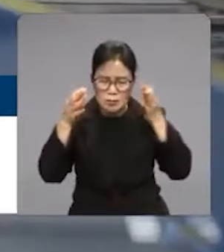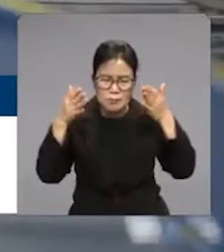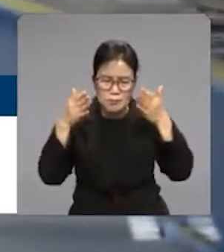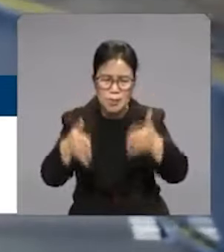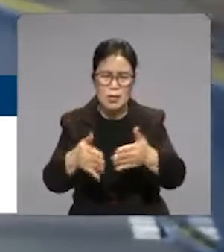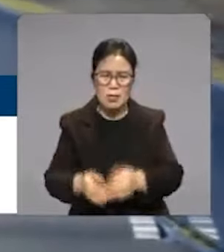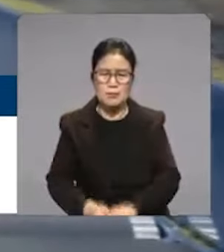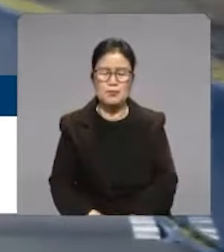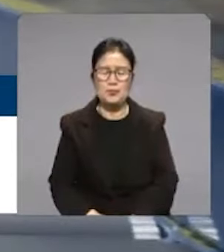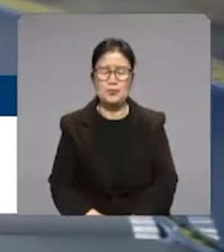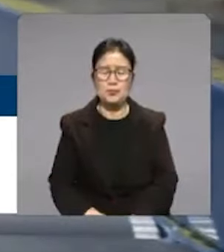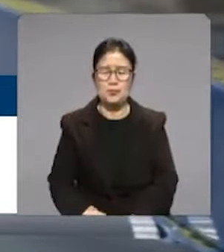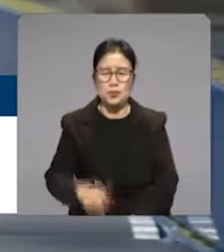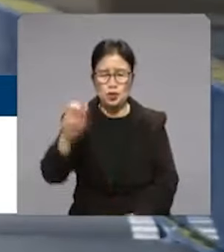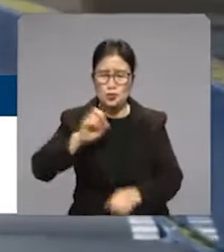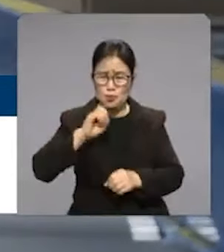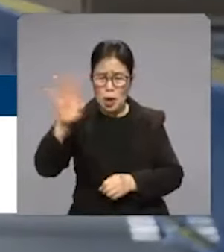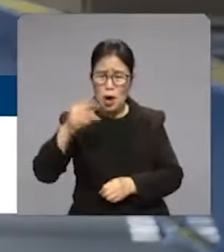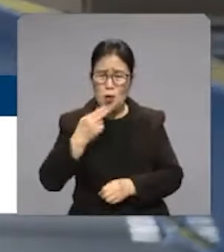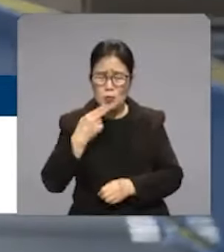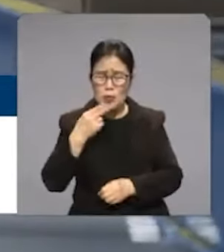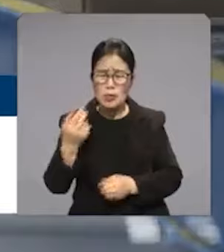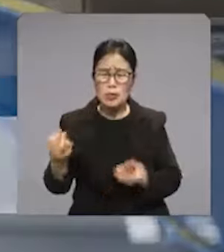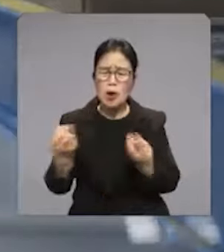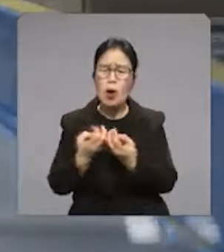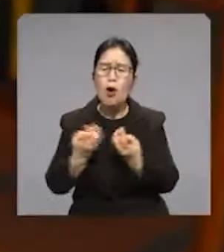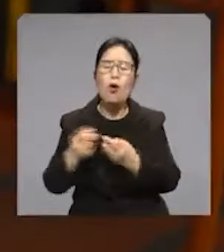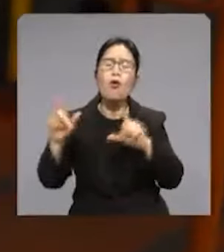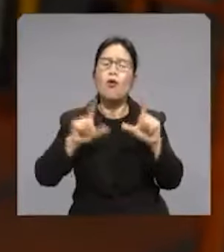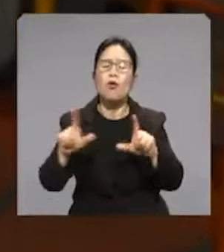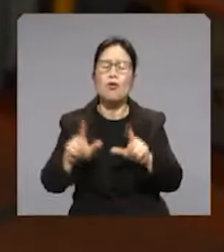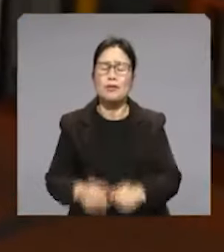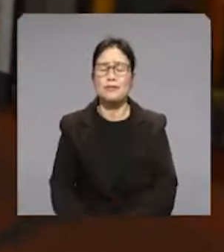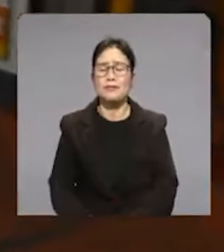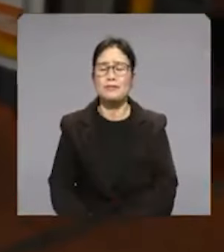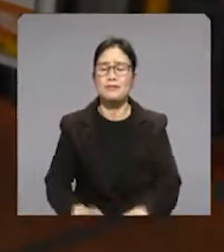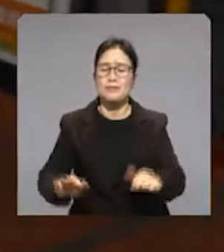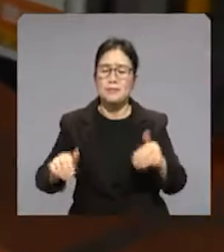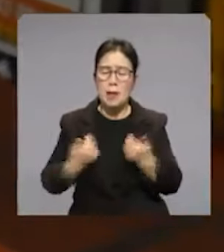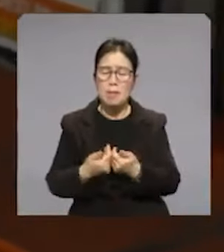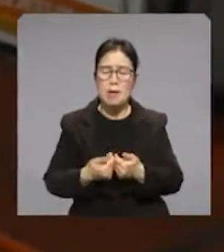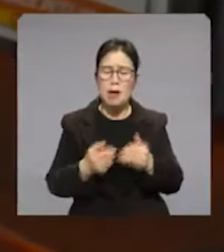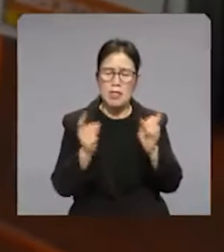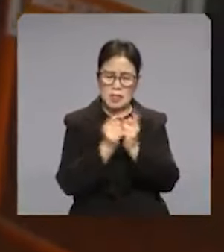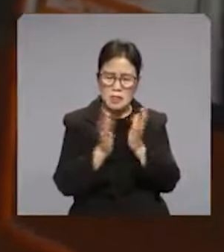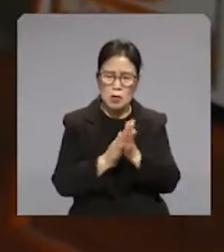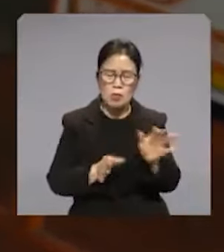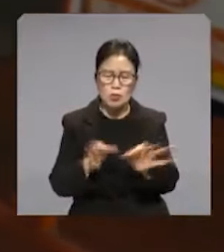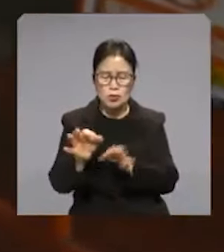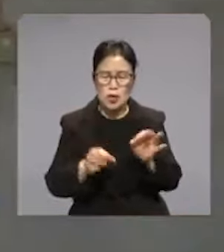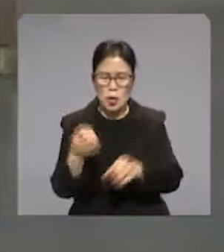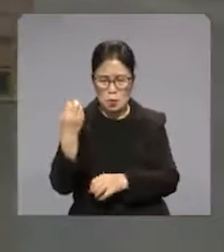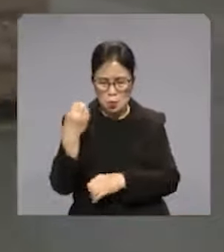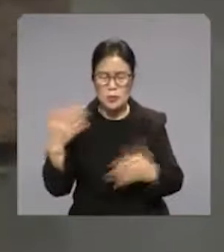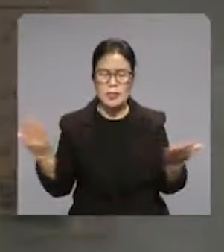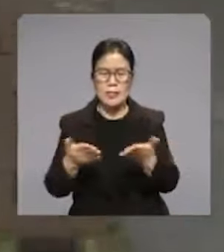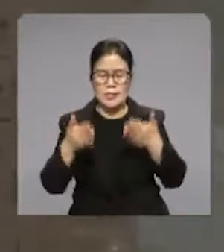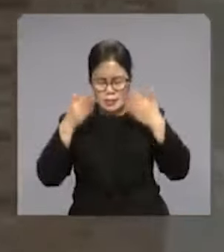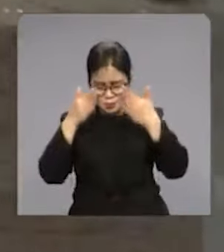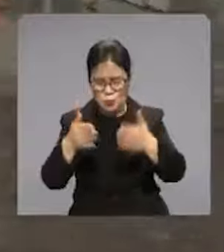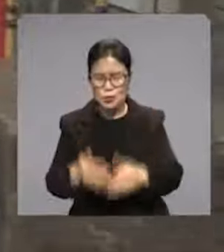they wonder, how did I ever live without Coupang? 반면 오프라인 유통사들은 본업에 집중한다는 방침